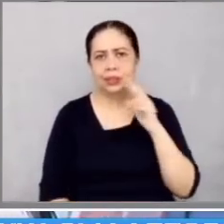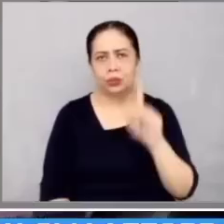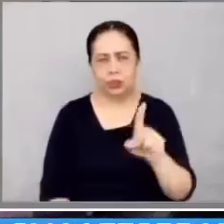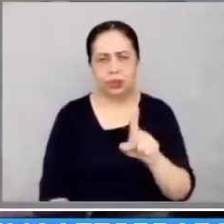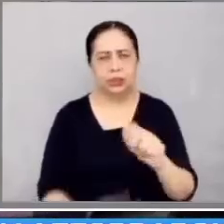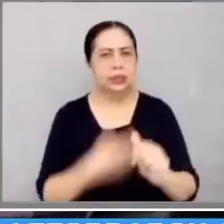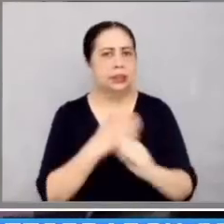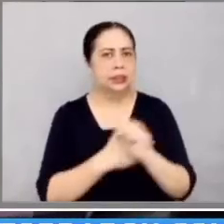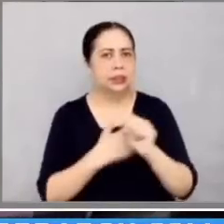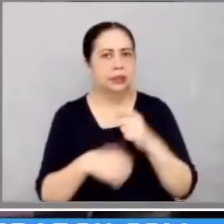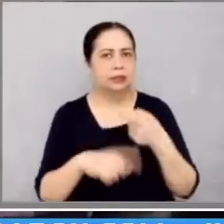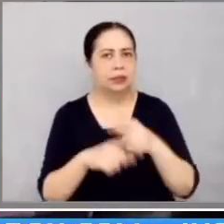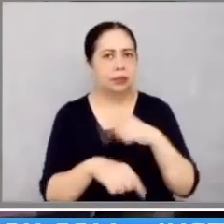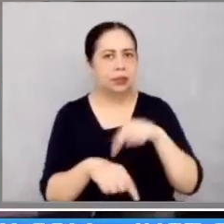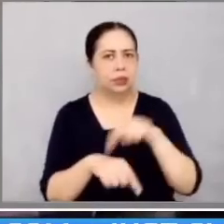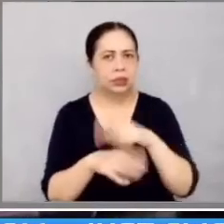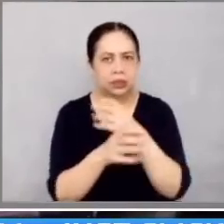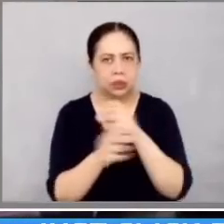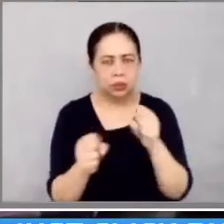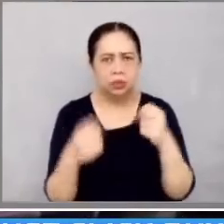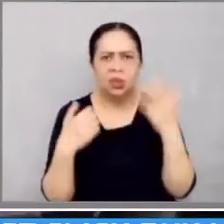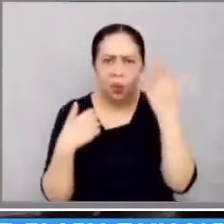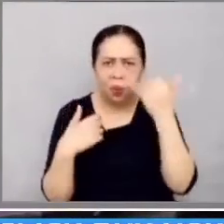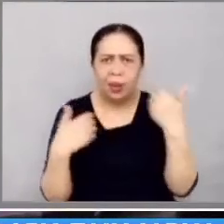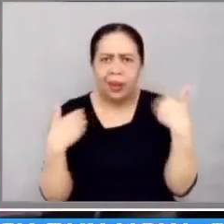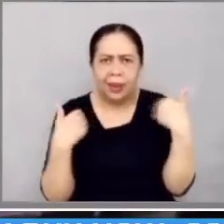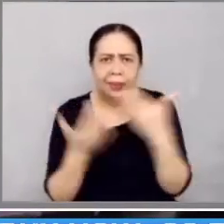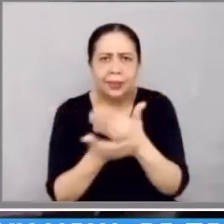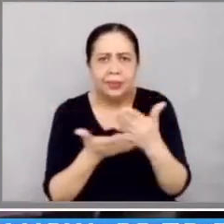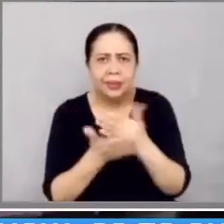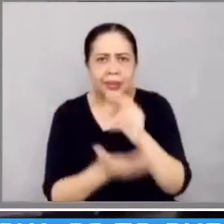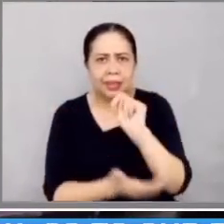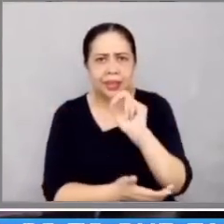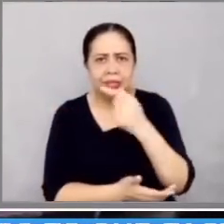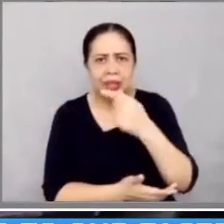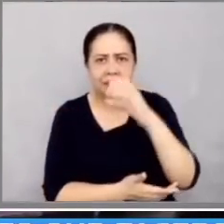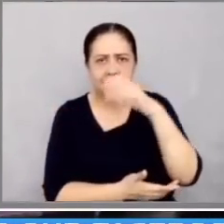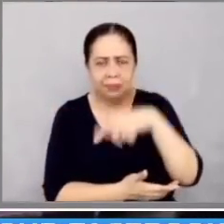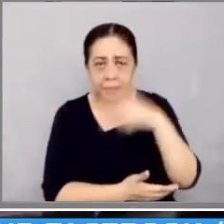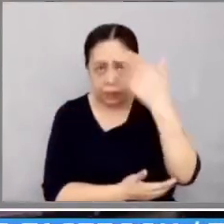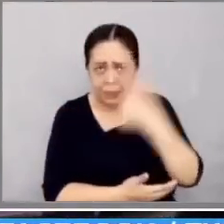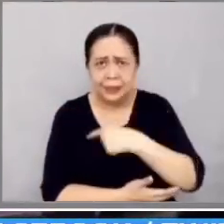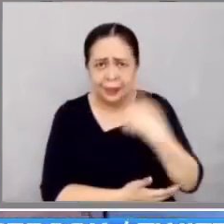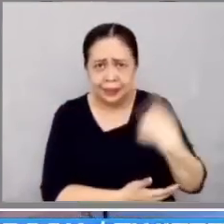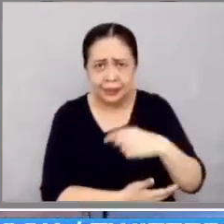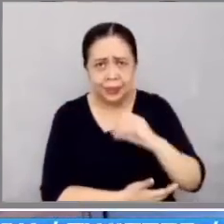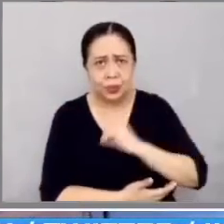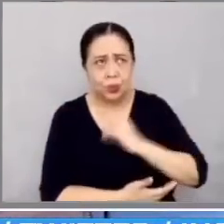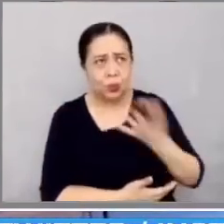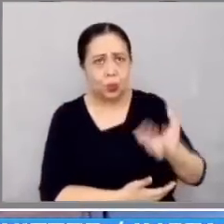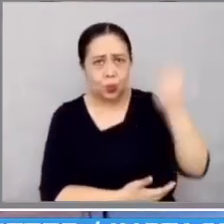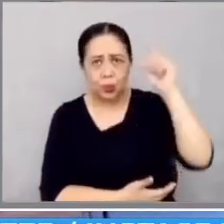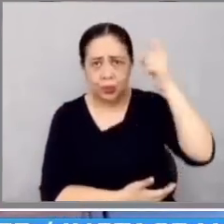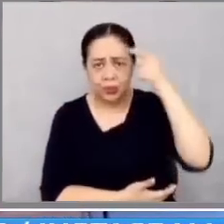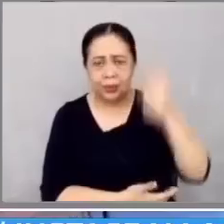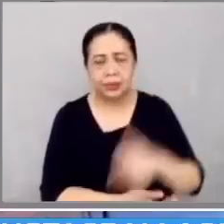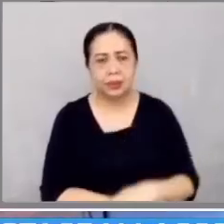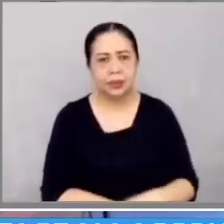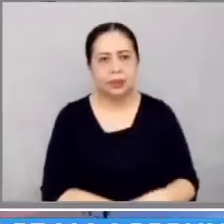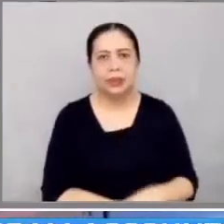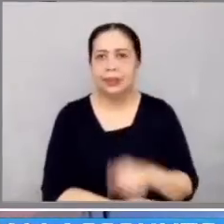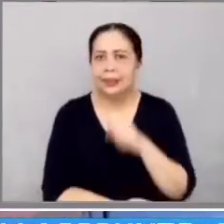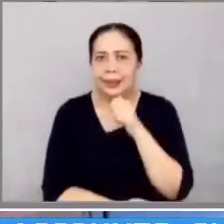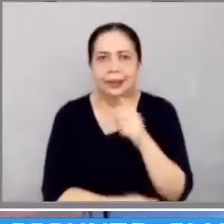national security na may share sa NGCP ang isang China state-owned corporation. Hindi po madaling